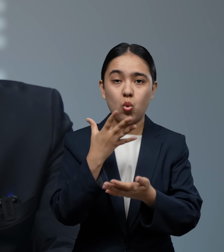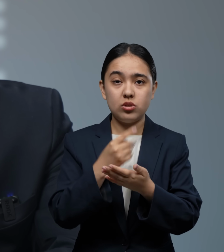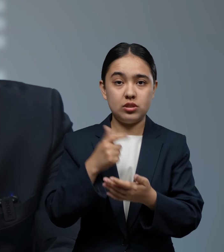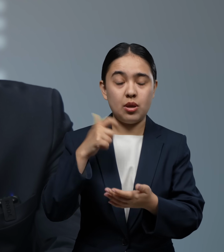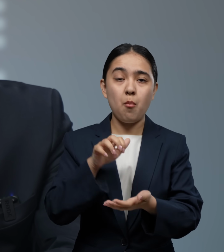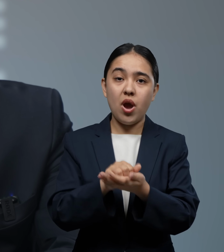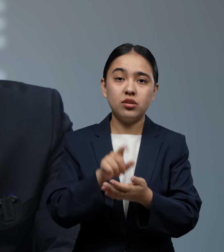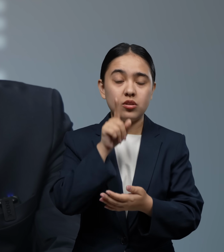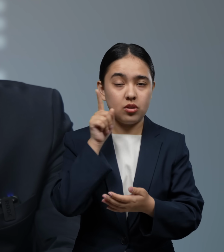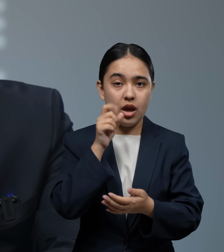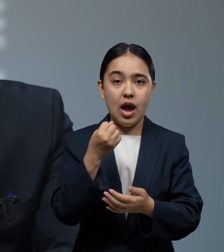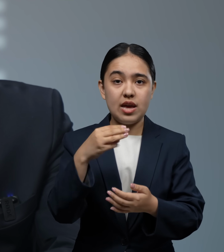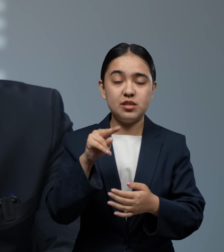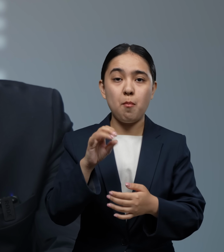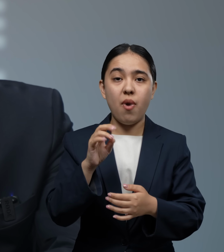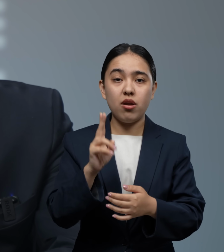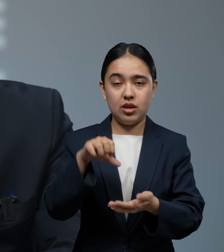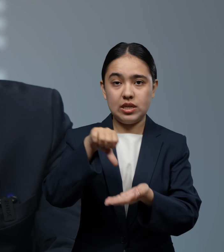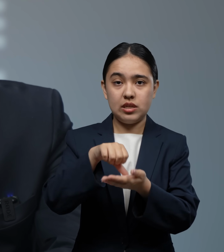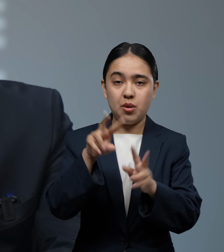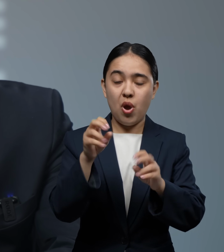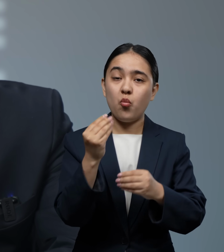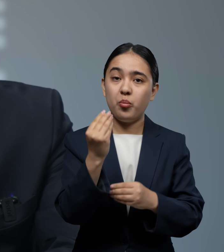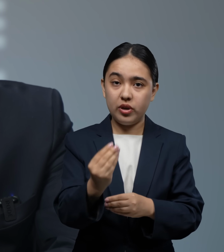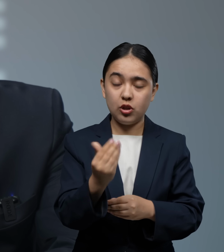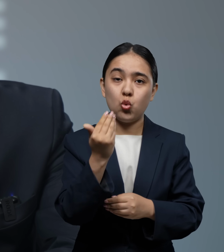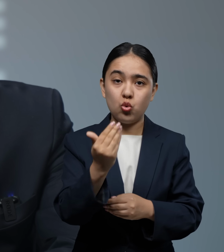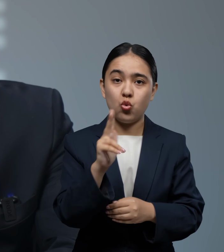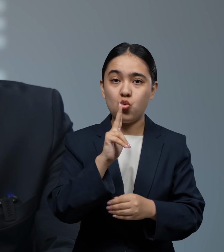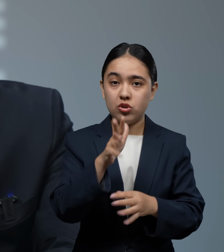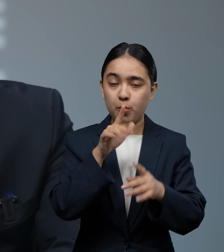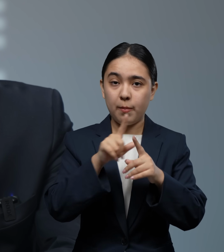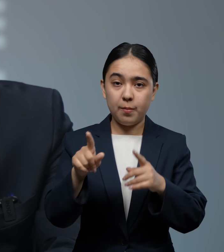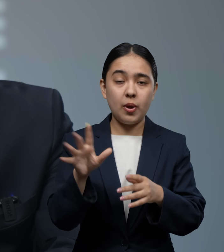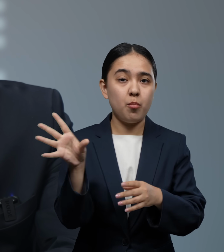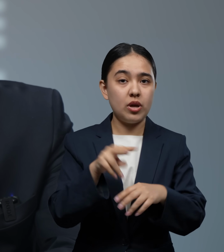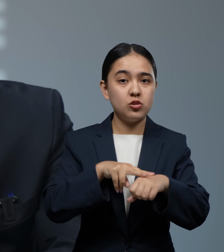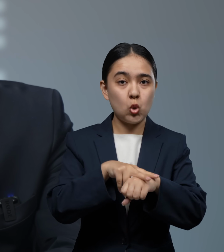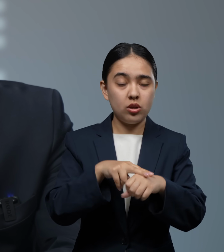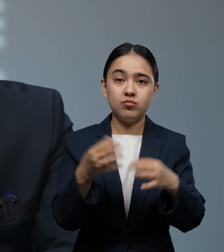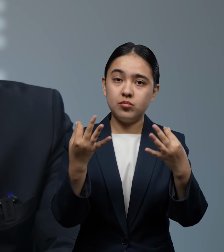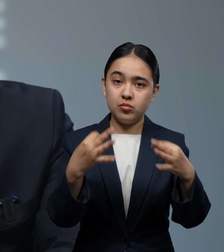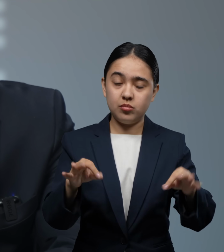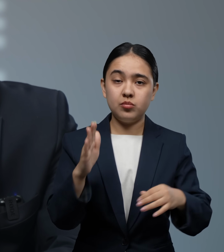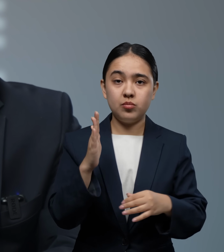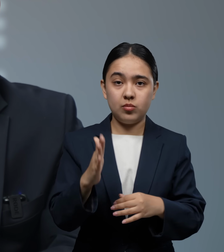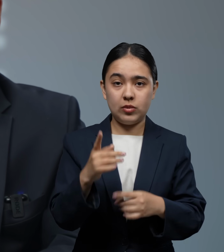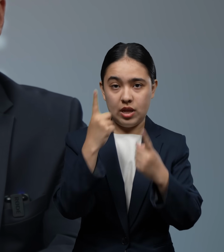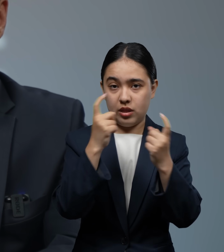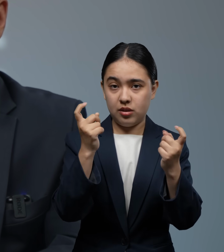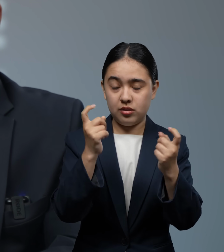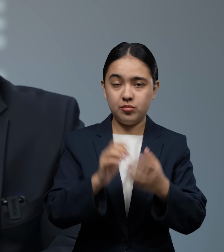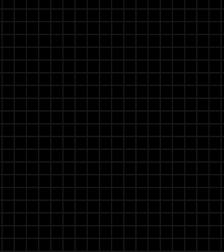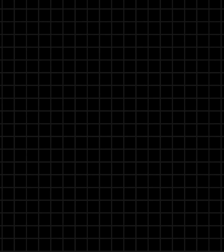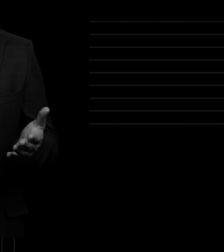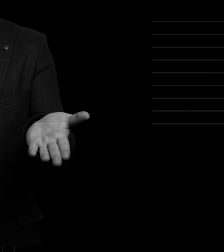o'zini o'zi band qilgan yoshlarga IT park rezidenti maqomi berilib, ular 3 yil muddatga barcha soliqlardan ozod qilinishi e'lon